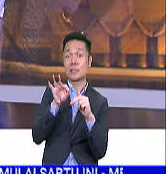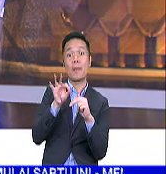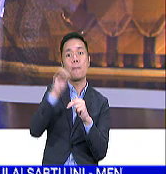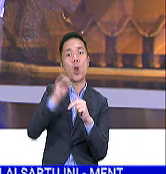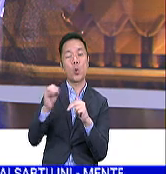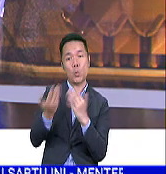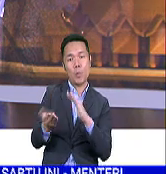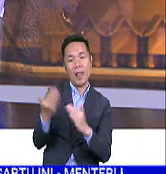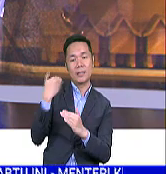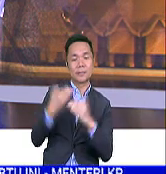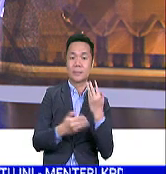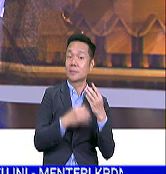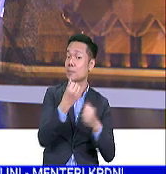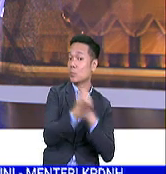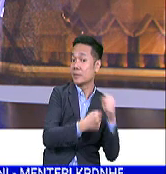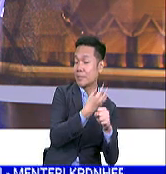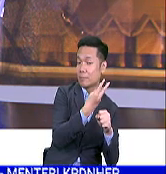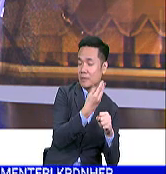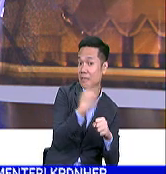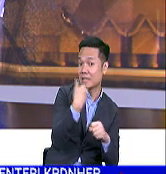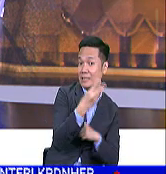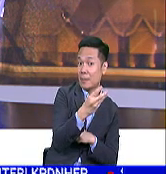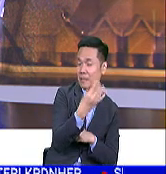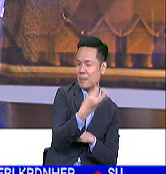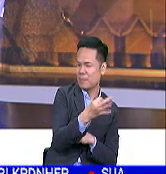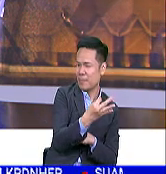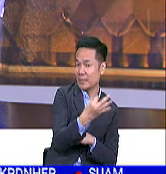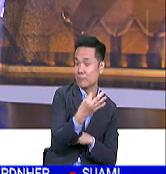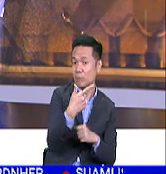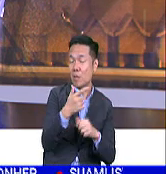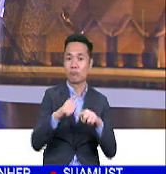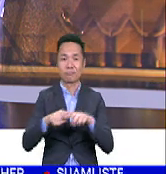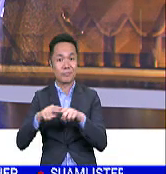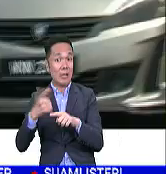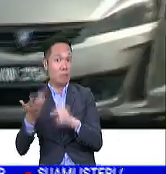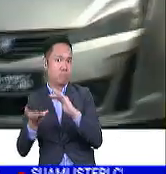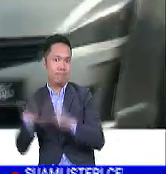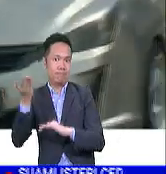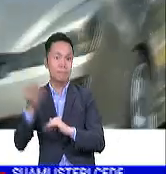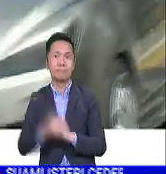berbanding Ops Selamat 16 iaitu hanya 3,913.